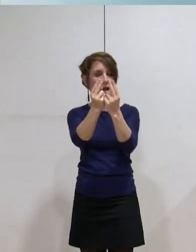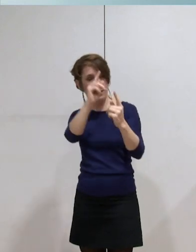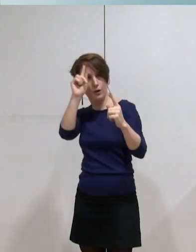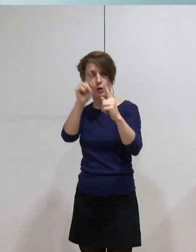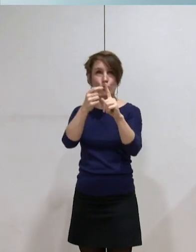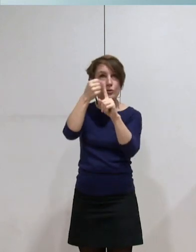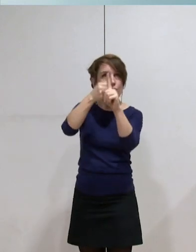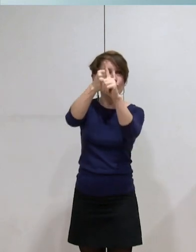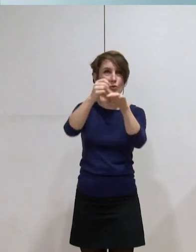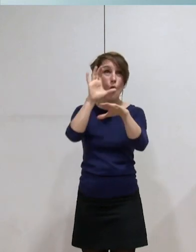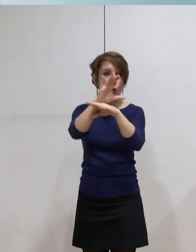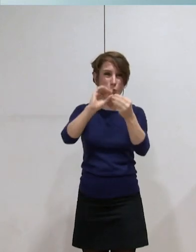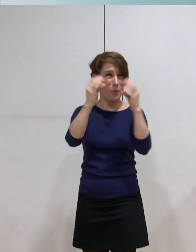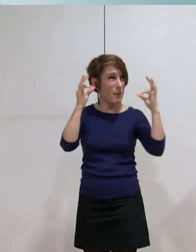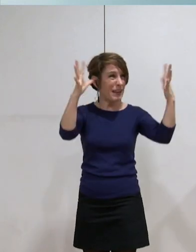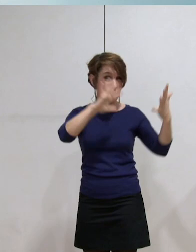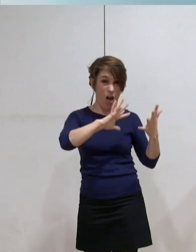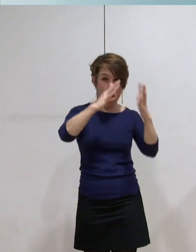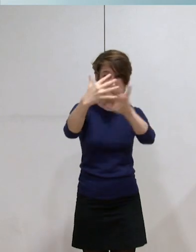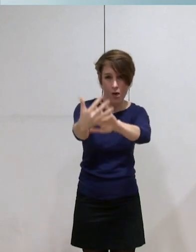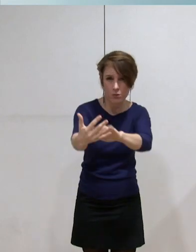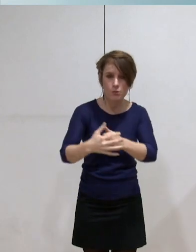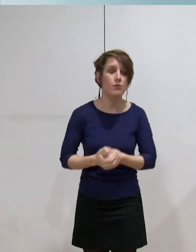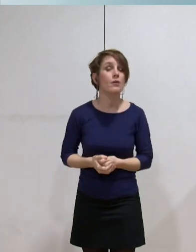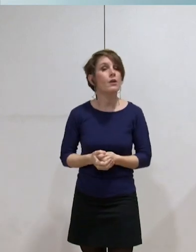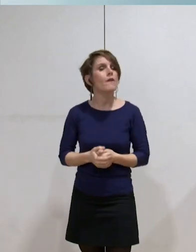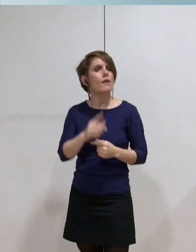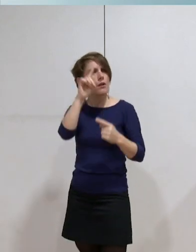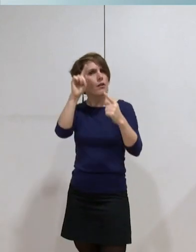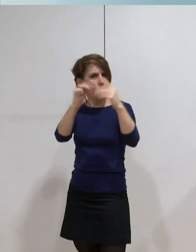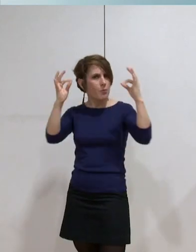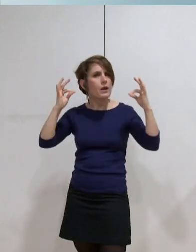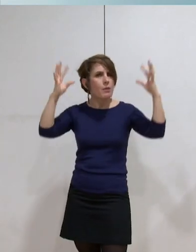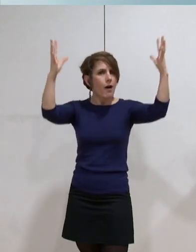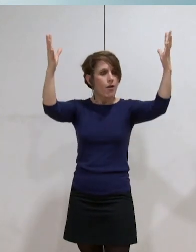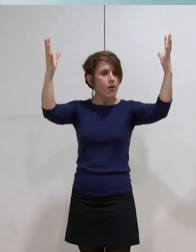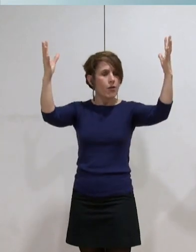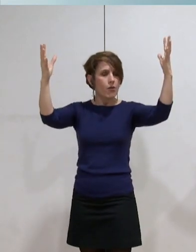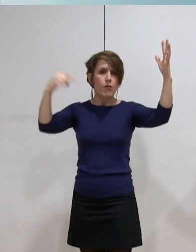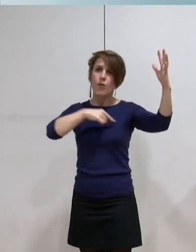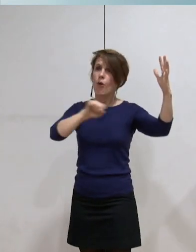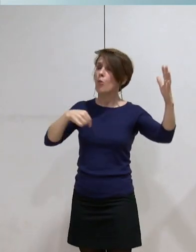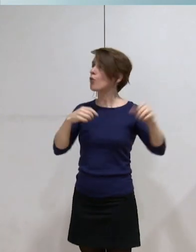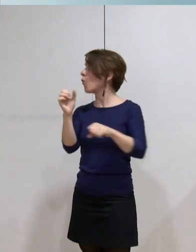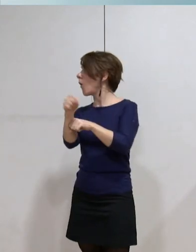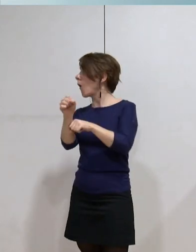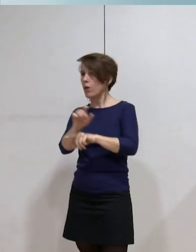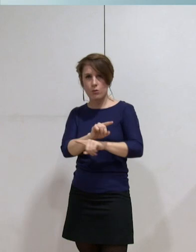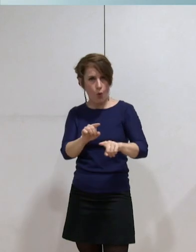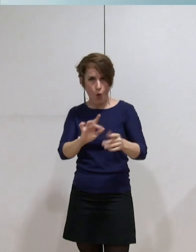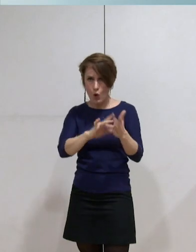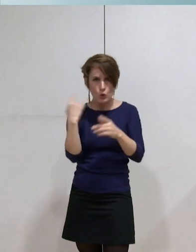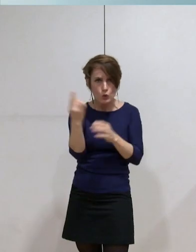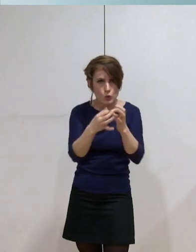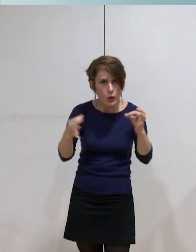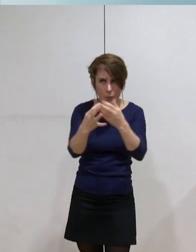dérèglement climatique la question climatique ne laisse personne indifférent aucun pays